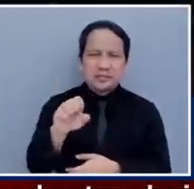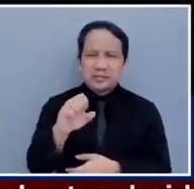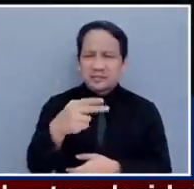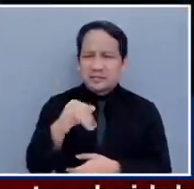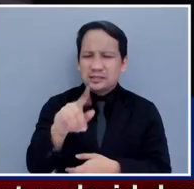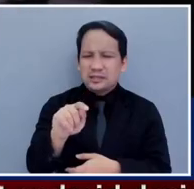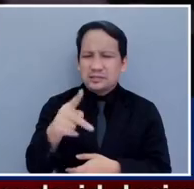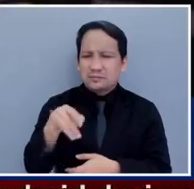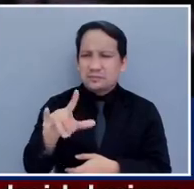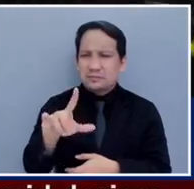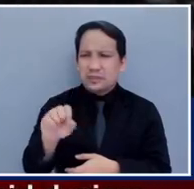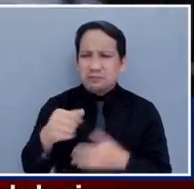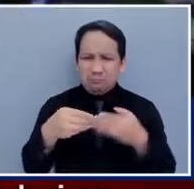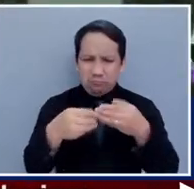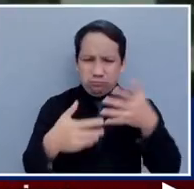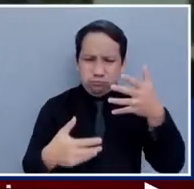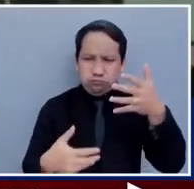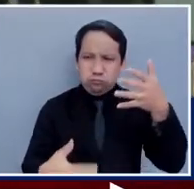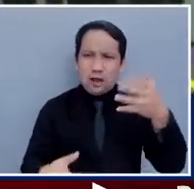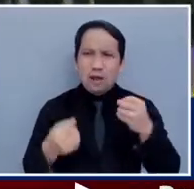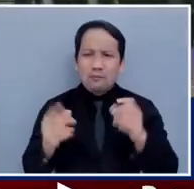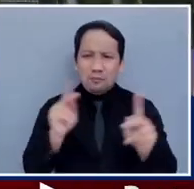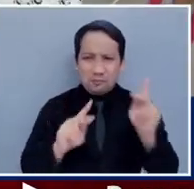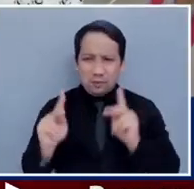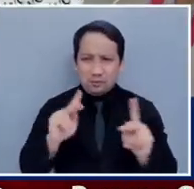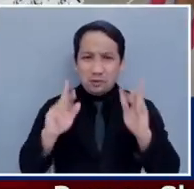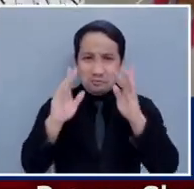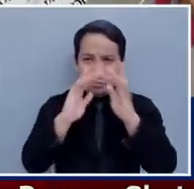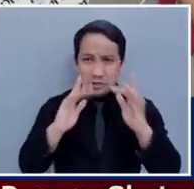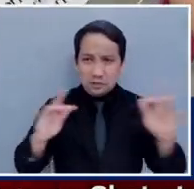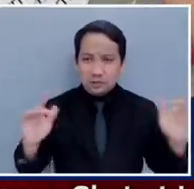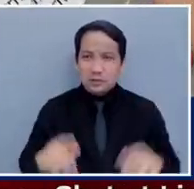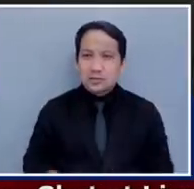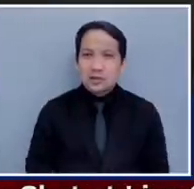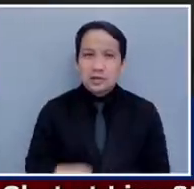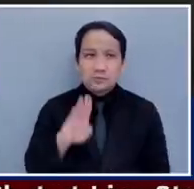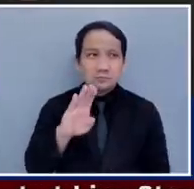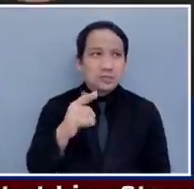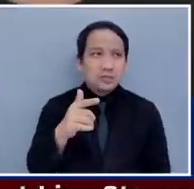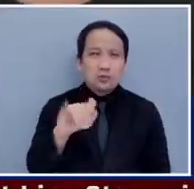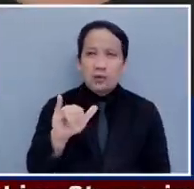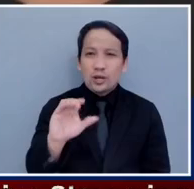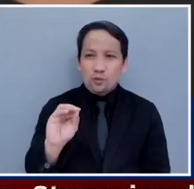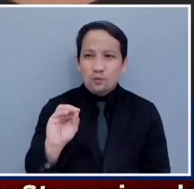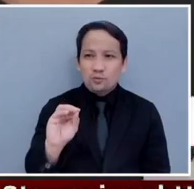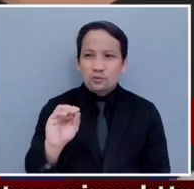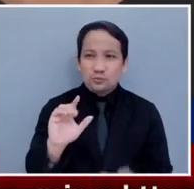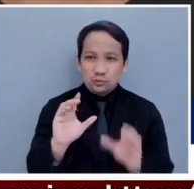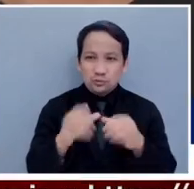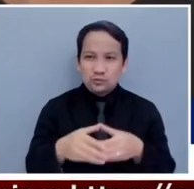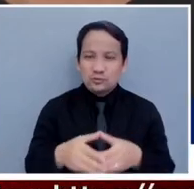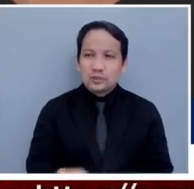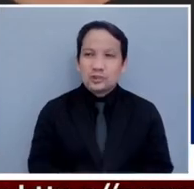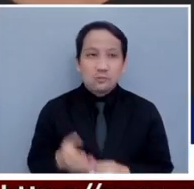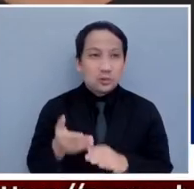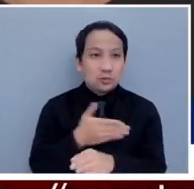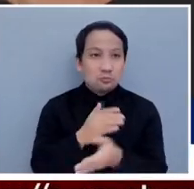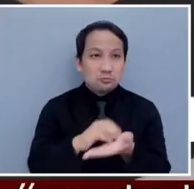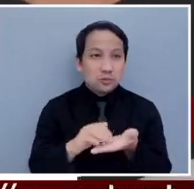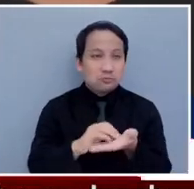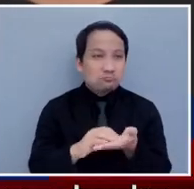Mahaba pa ang listahan ng mga magpe-perform sa festival gaya ng BGYO. Nung rehearsals pa lang nung All Boys